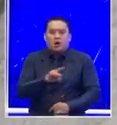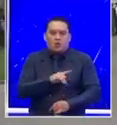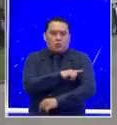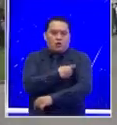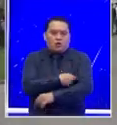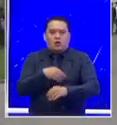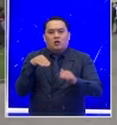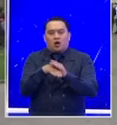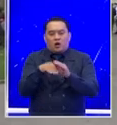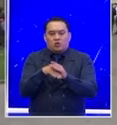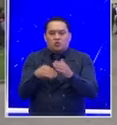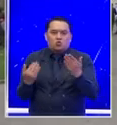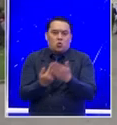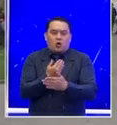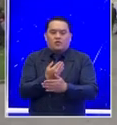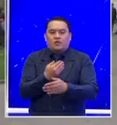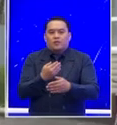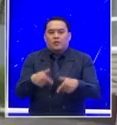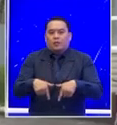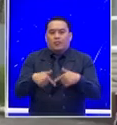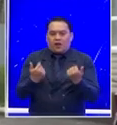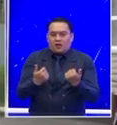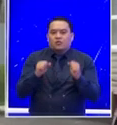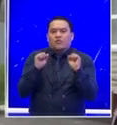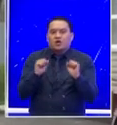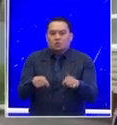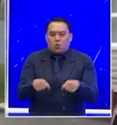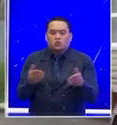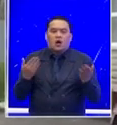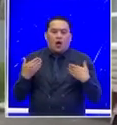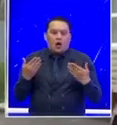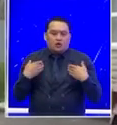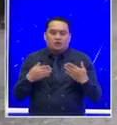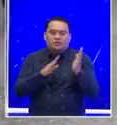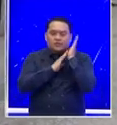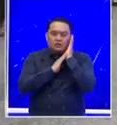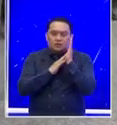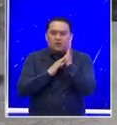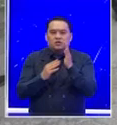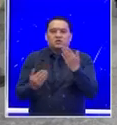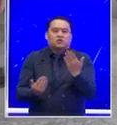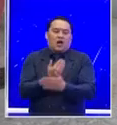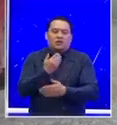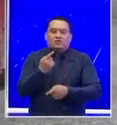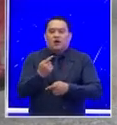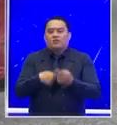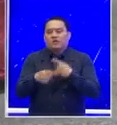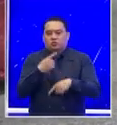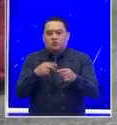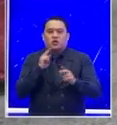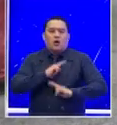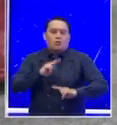медиков разместили в современном санатории, где они имеют возможность отдохнуть, выспаться и набраться сил после длительной